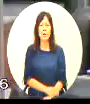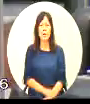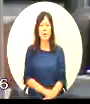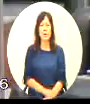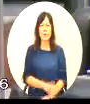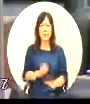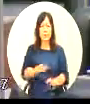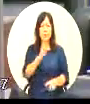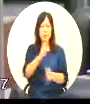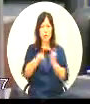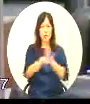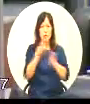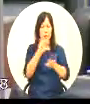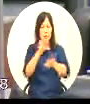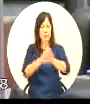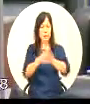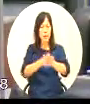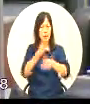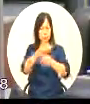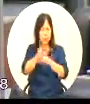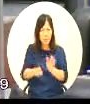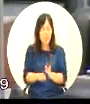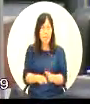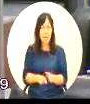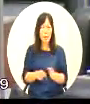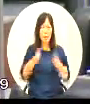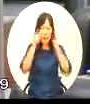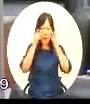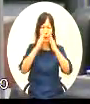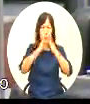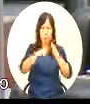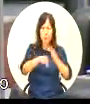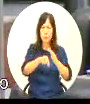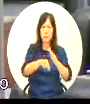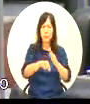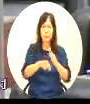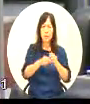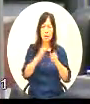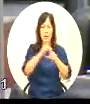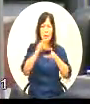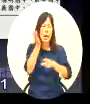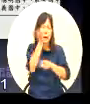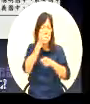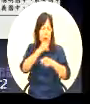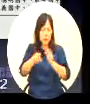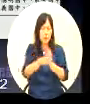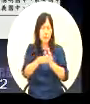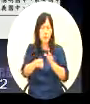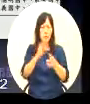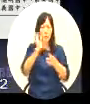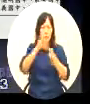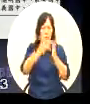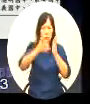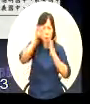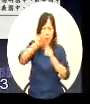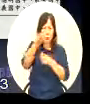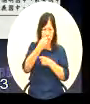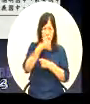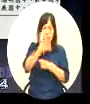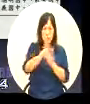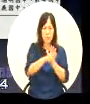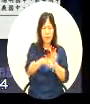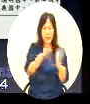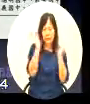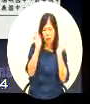的是这个艺才班的部分。其实高雄市齁，我们大冈山地区有很多的校长跟我说，他们的